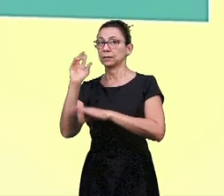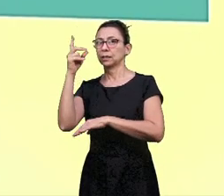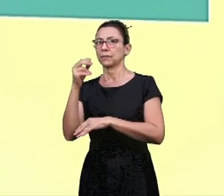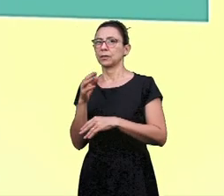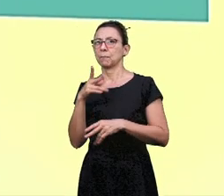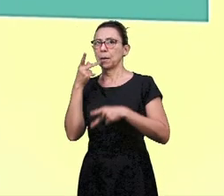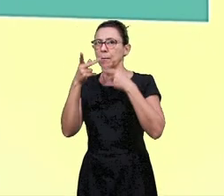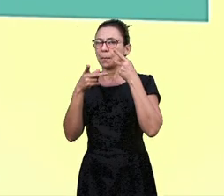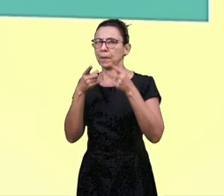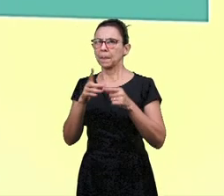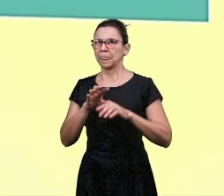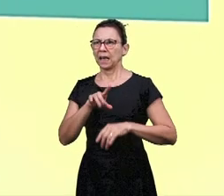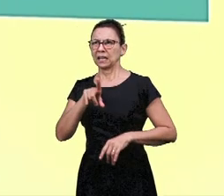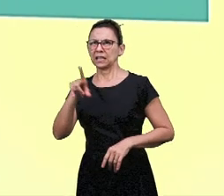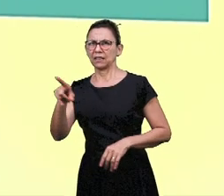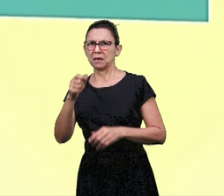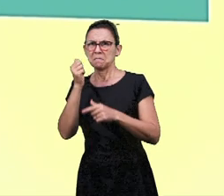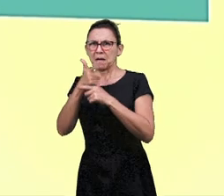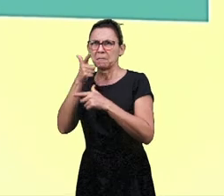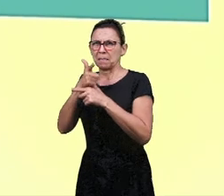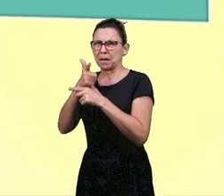ne